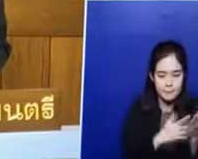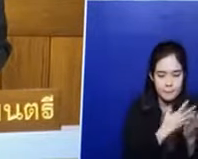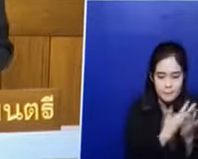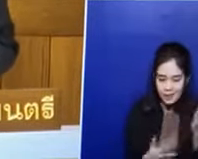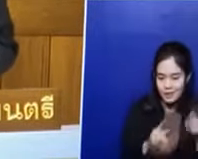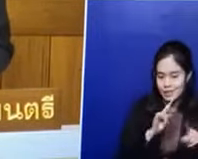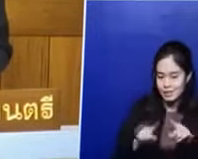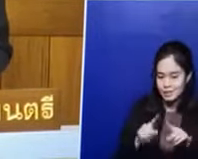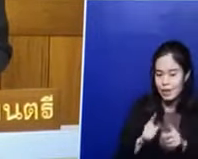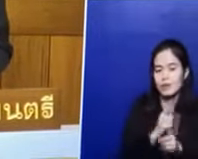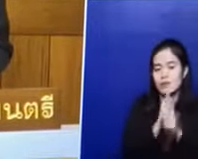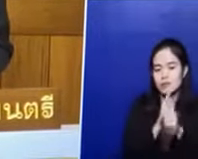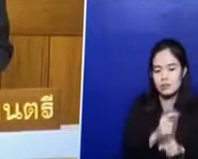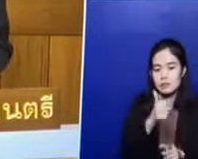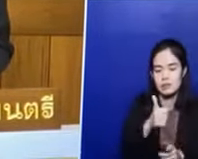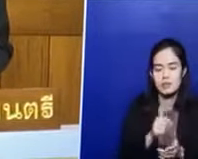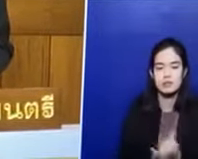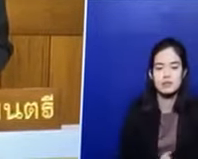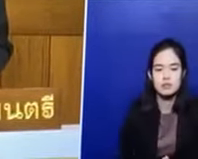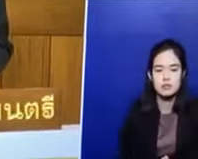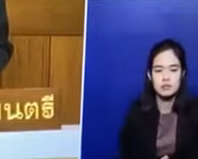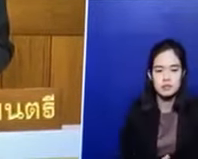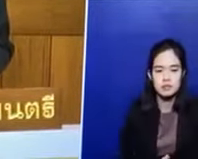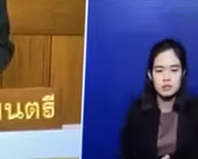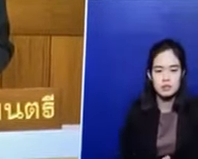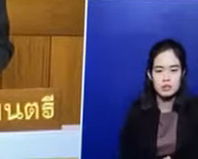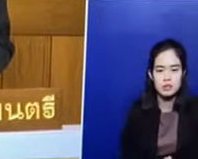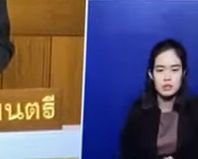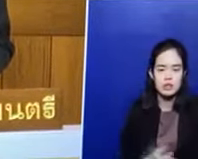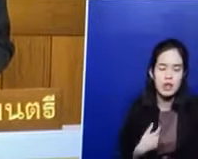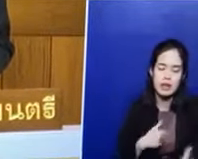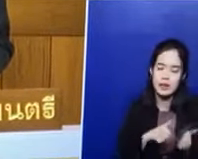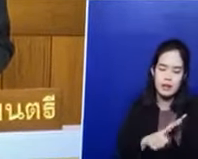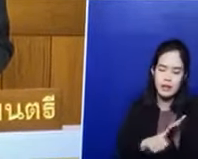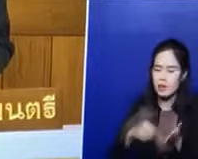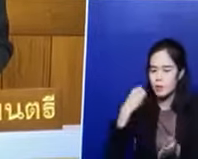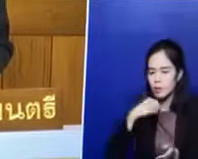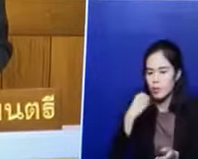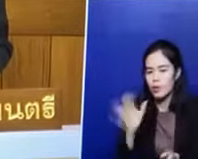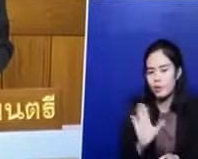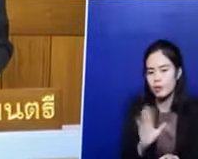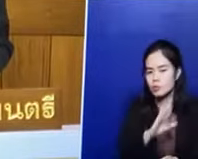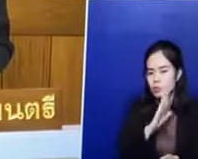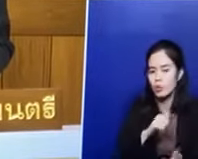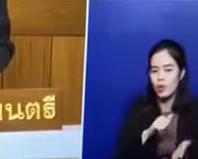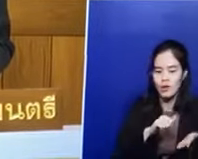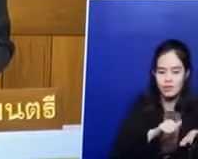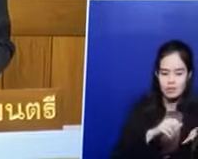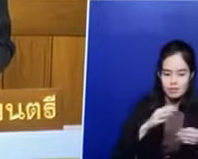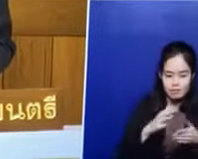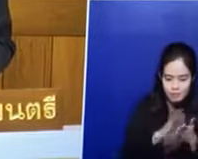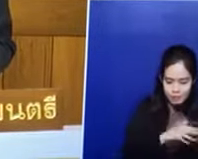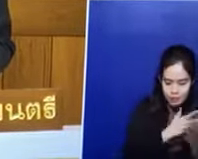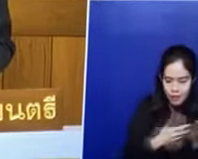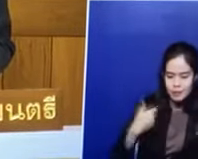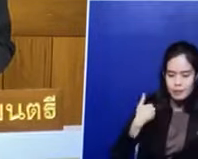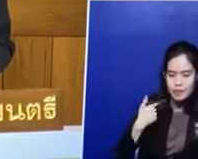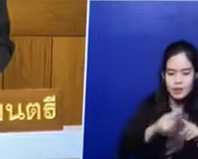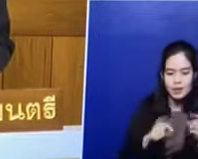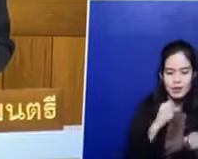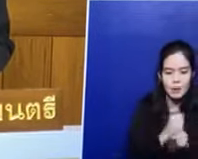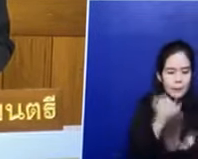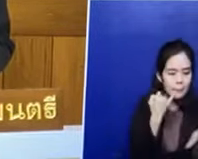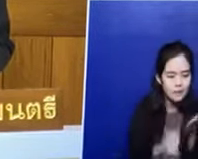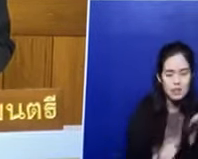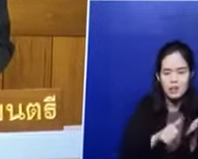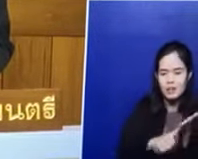รายละเอียดที่ชัดเจนนะครับไม่ต้องไปแก้ไปแก้มานะครับมันก็ทำให้เบิกจ่ายไม่ได้แล้วท่านก็บอกว่ารัฐบาลรับผิดช